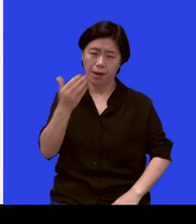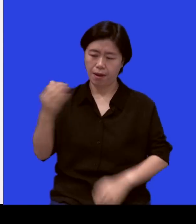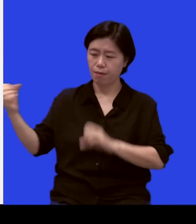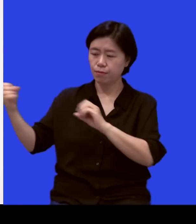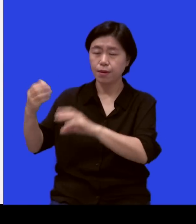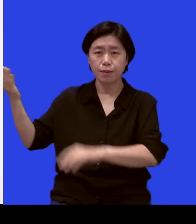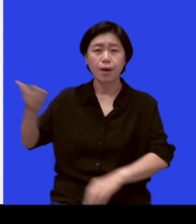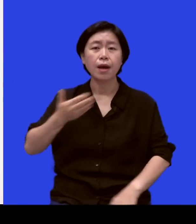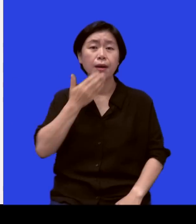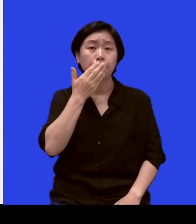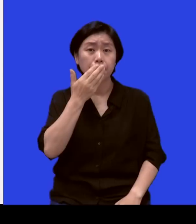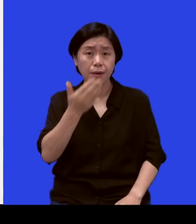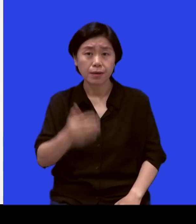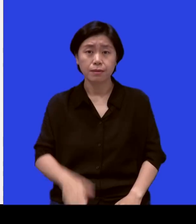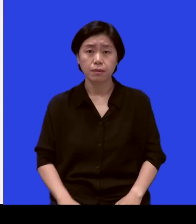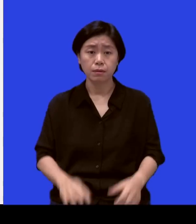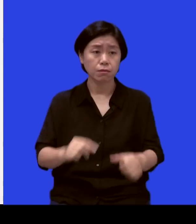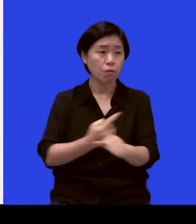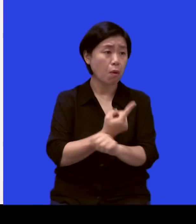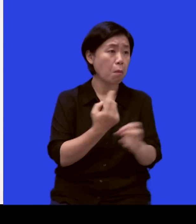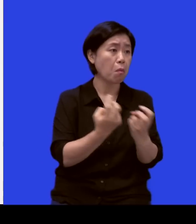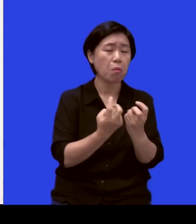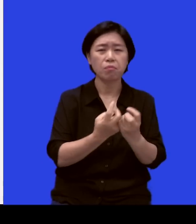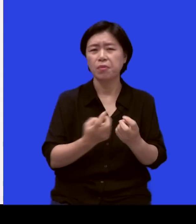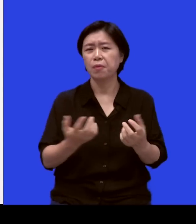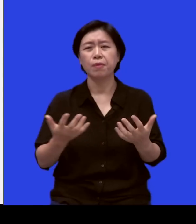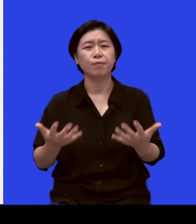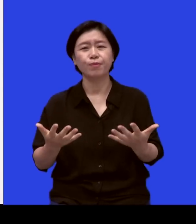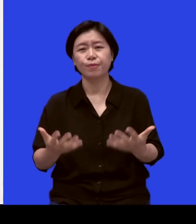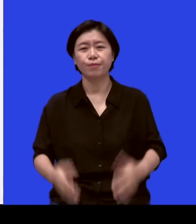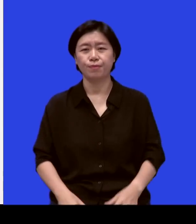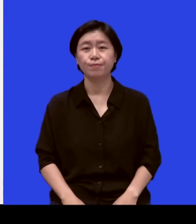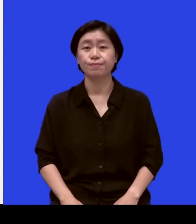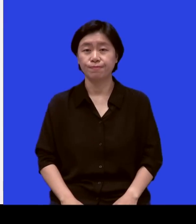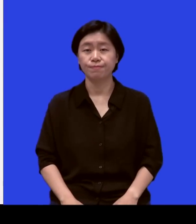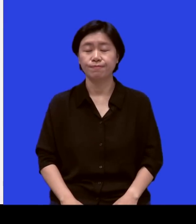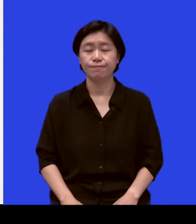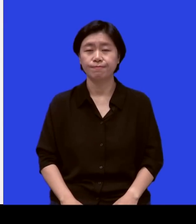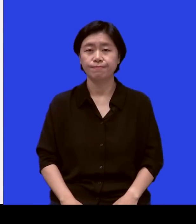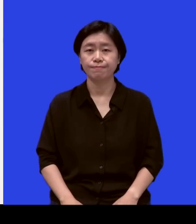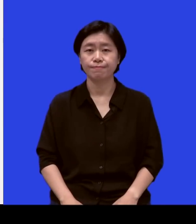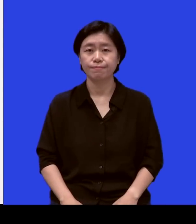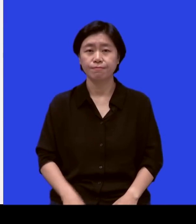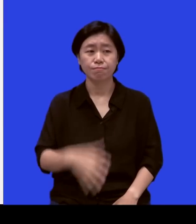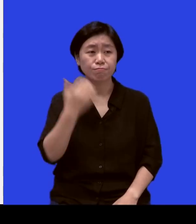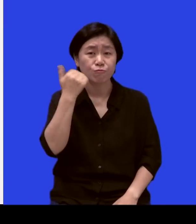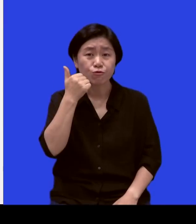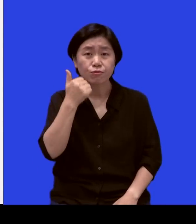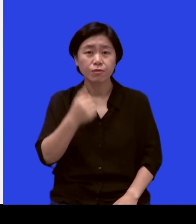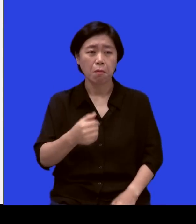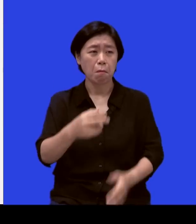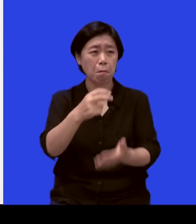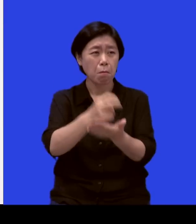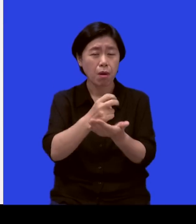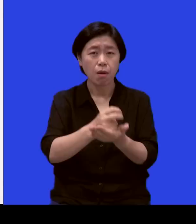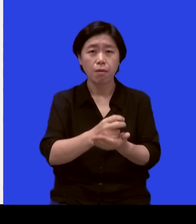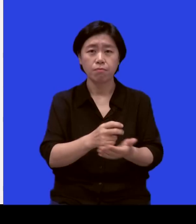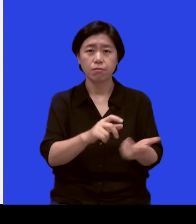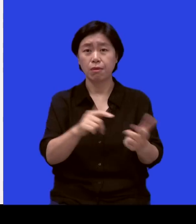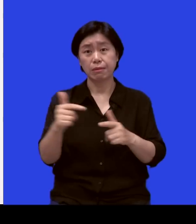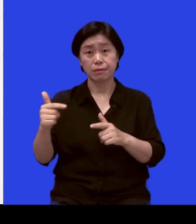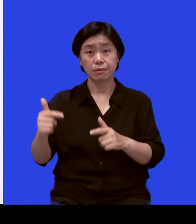얻어지는 것이지 그렇지 않으면은 그 누군가에 의해서나 그 어떤 제도에